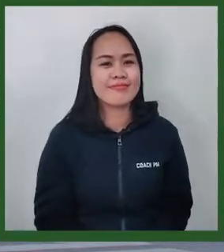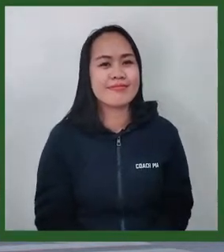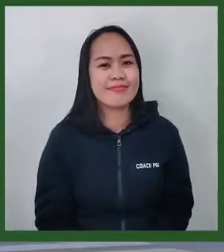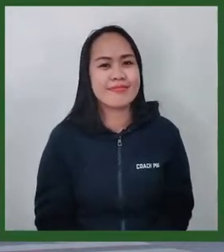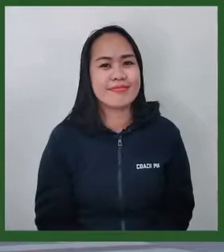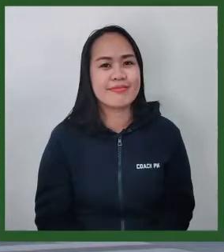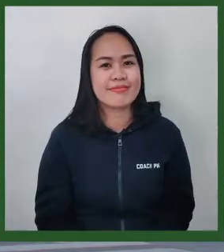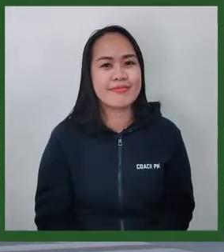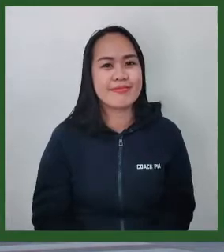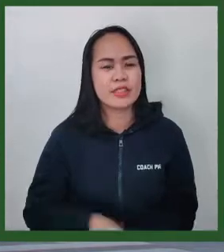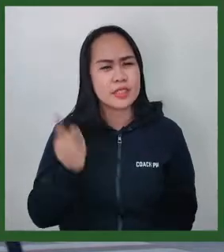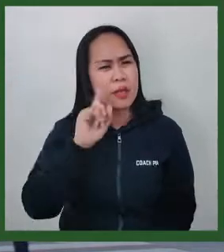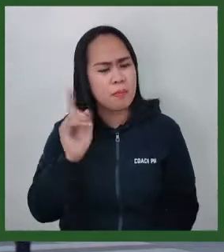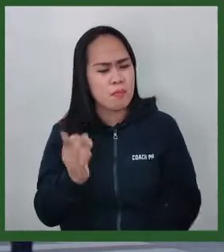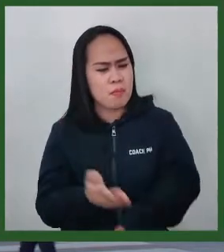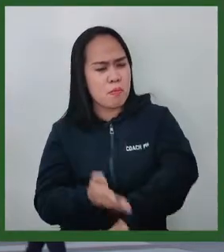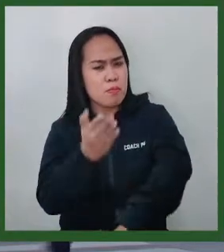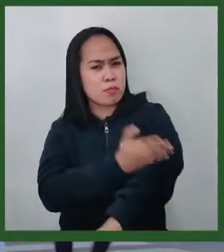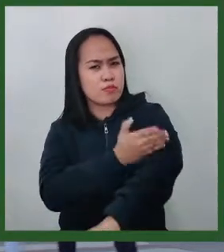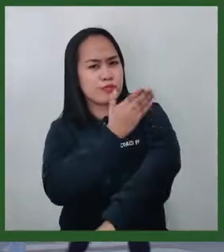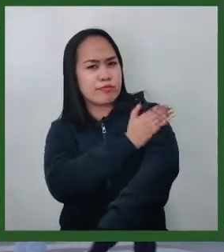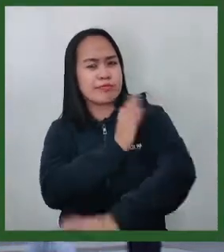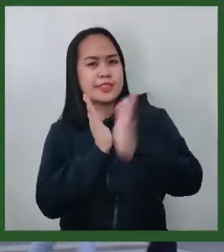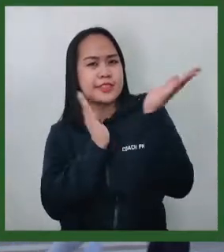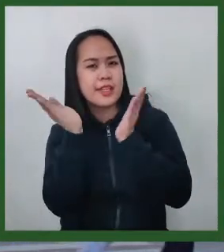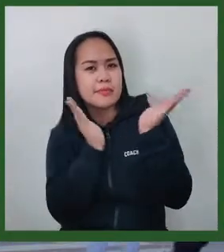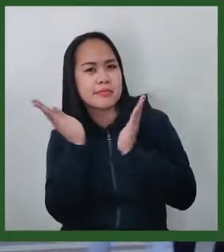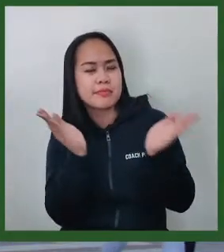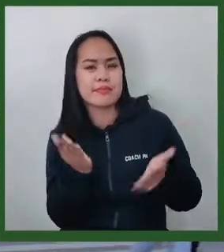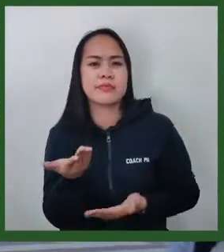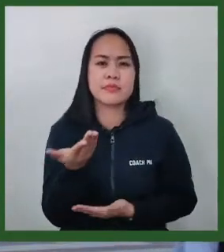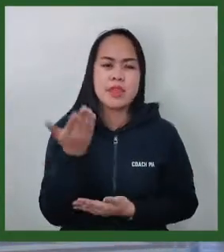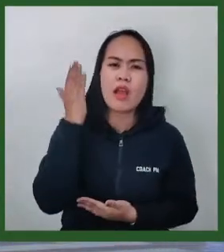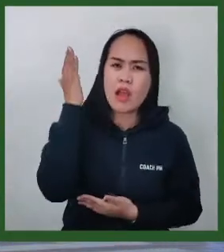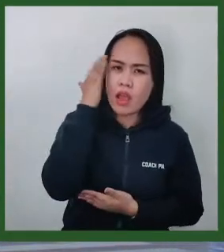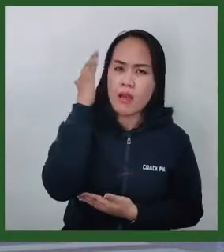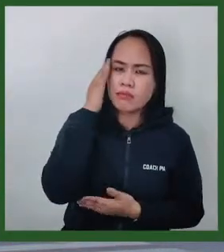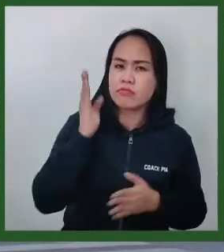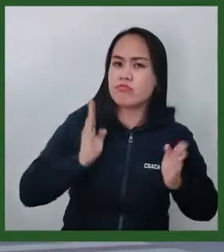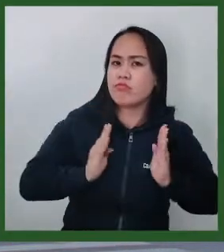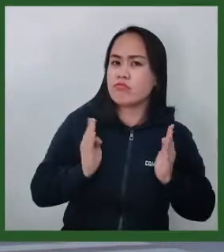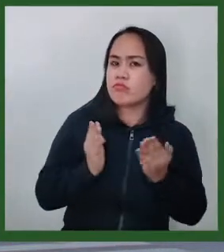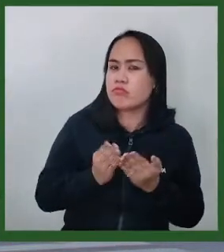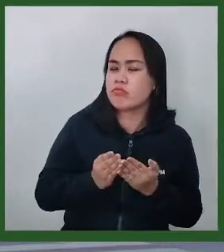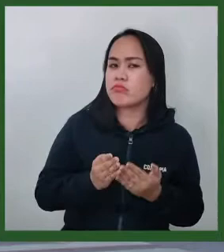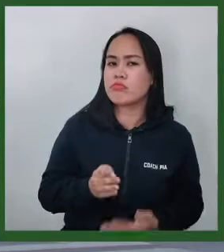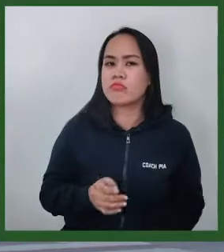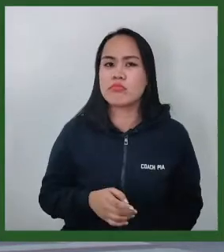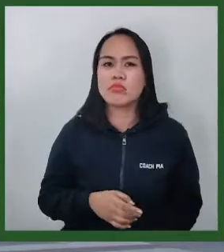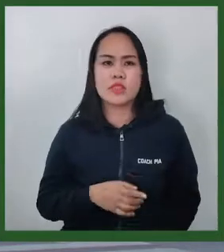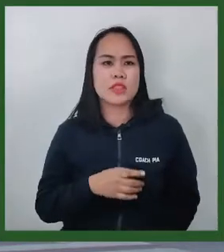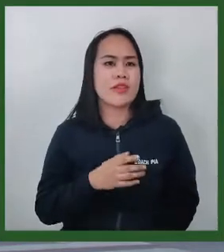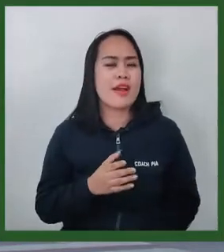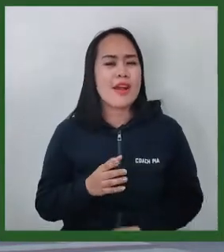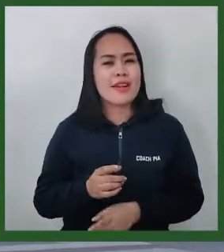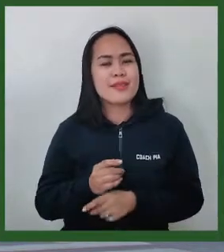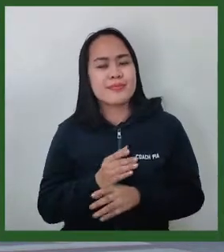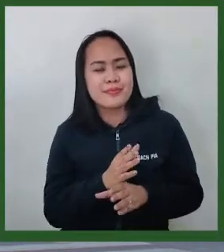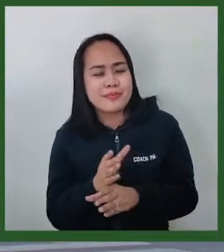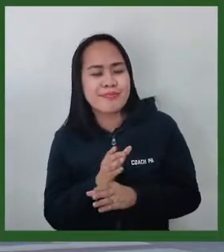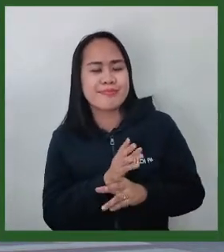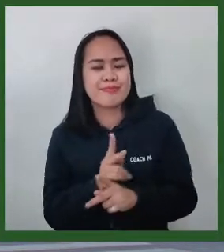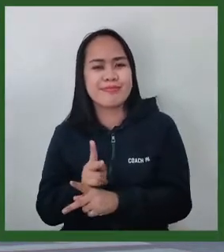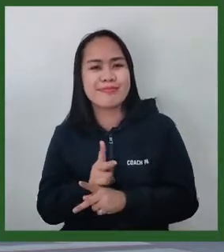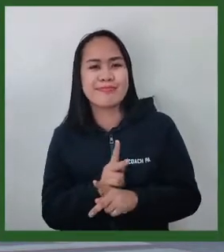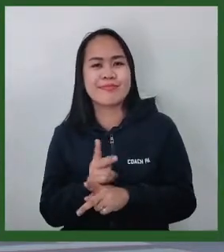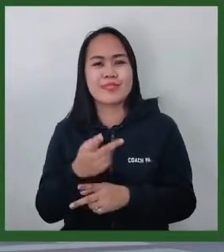Pagdating naman po sa improvement, no, ng services natin, no, alam naman po natin that barangay is gearing towards